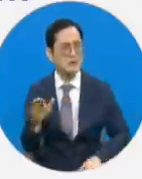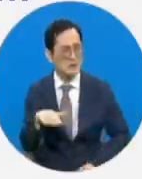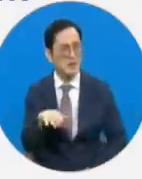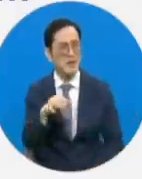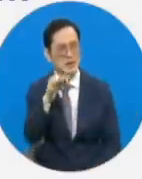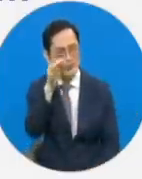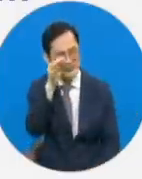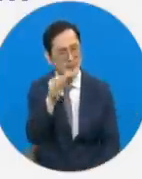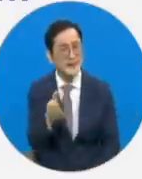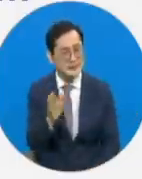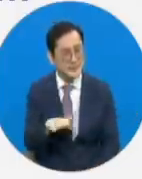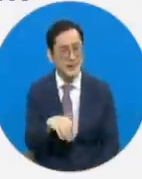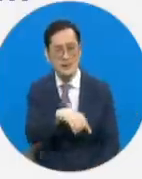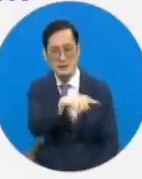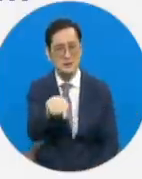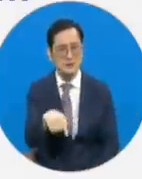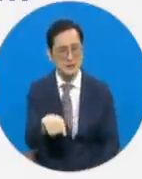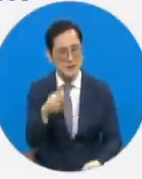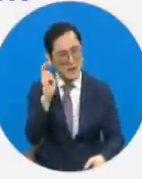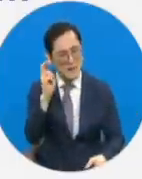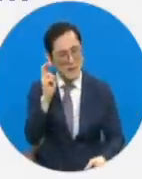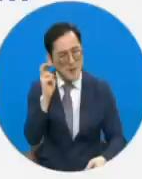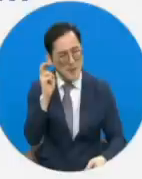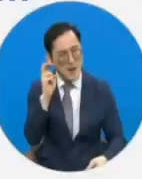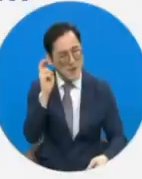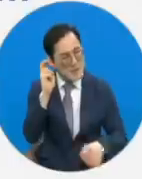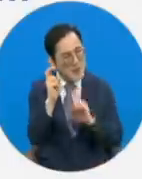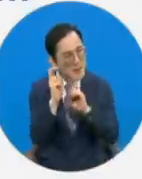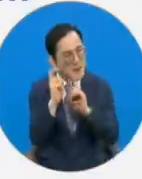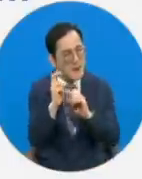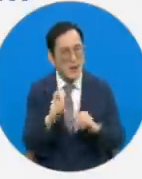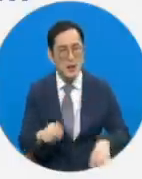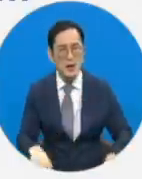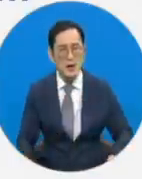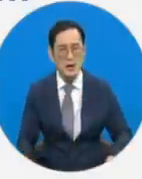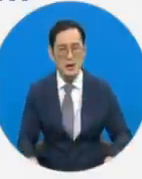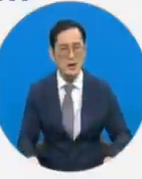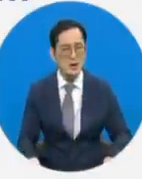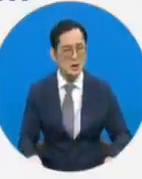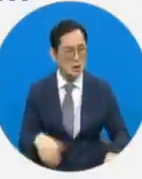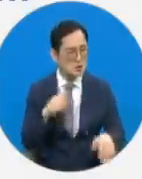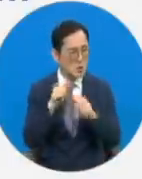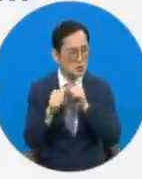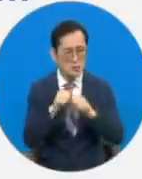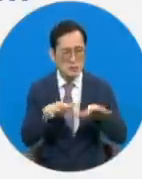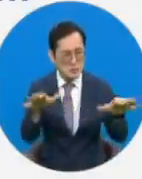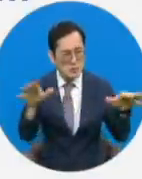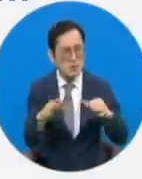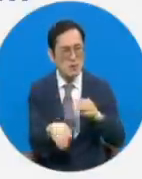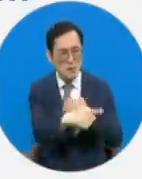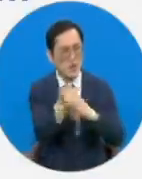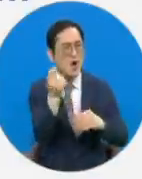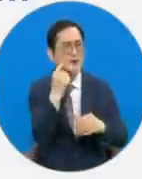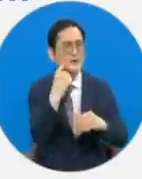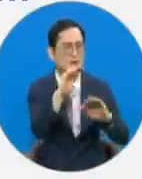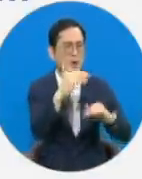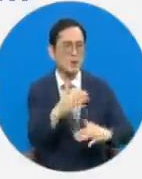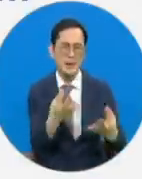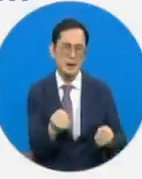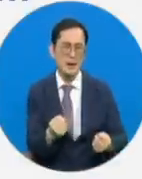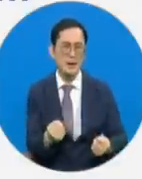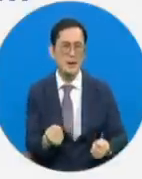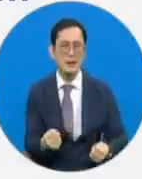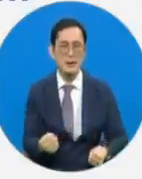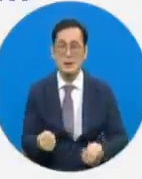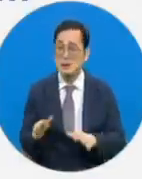폭로가 있어서 침묵할 수 없다고 판단했다. 당시 당사자 간의 사과와 화해가 이루어졌고 지금은 그